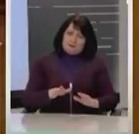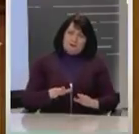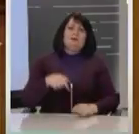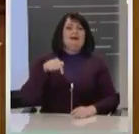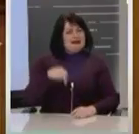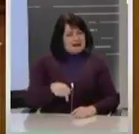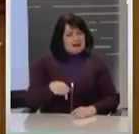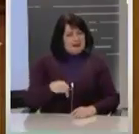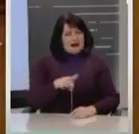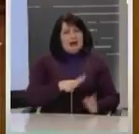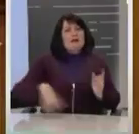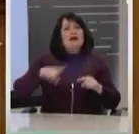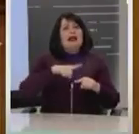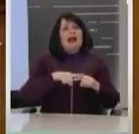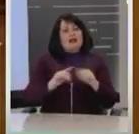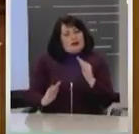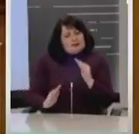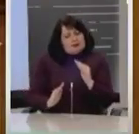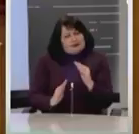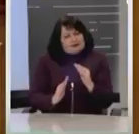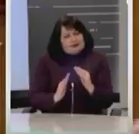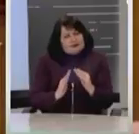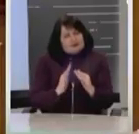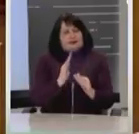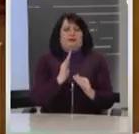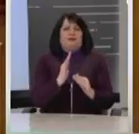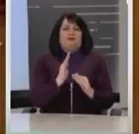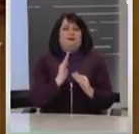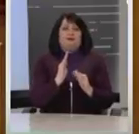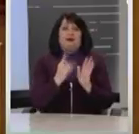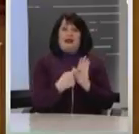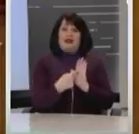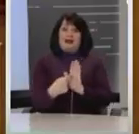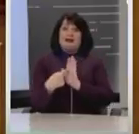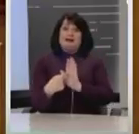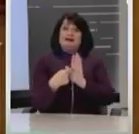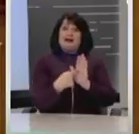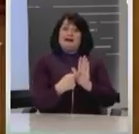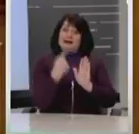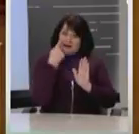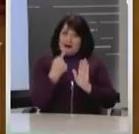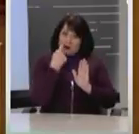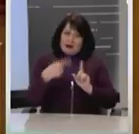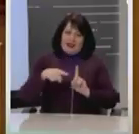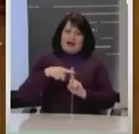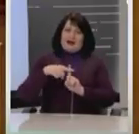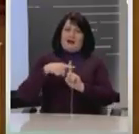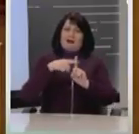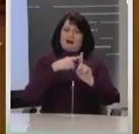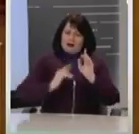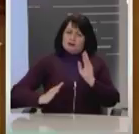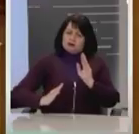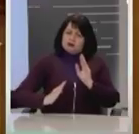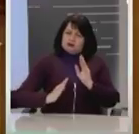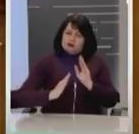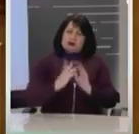Σήμερα λοιπόν η χώρα ανακάμπτει, το σύνολο των δικτών βρίσκεται σε θετική πορεία ανάκαμψης,